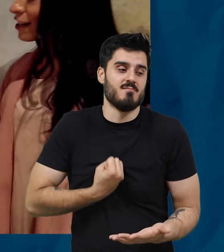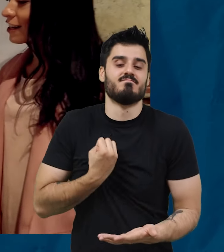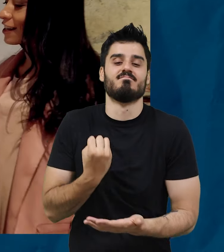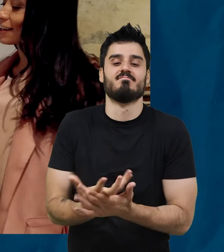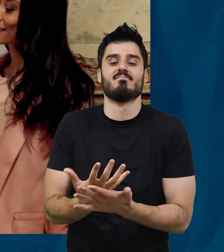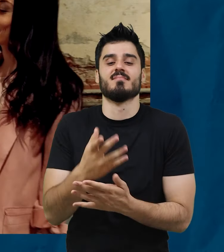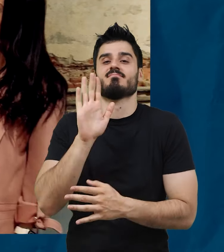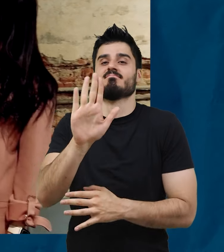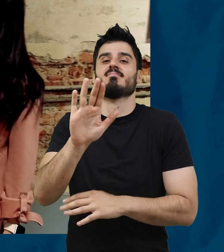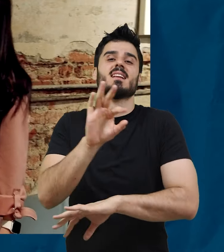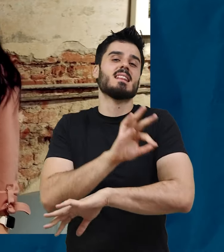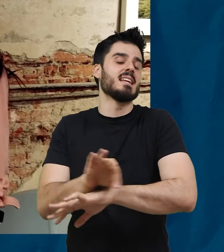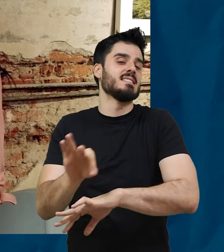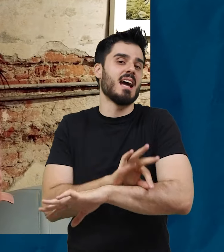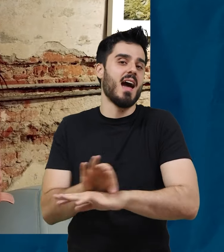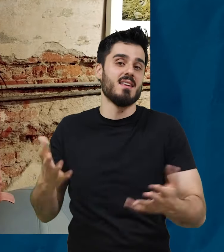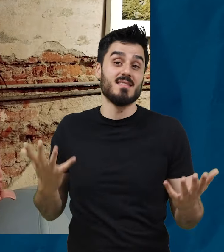дизайнера.